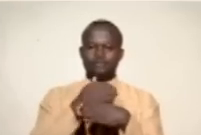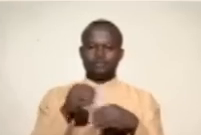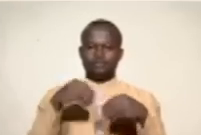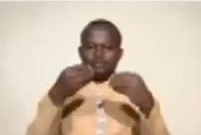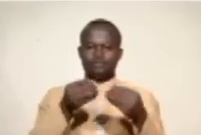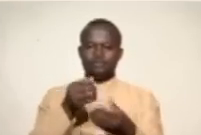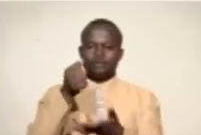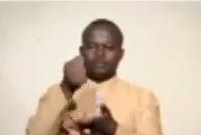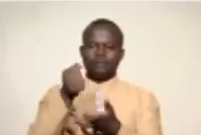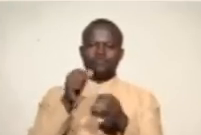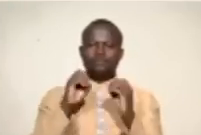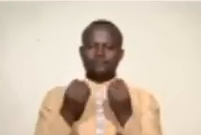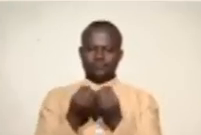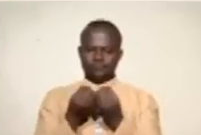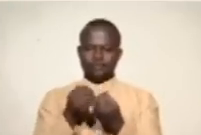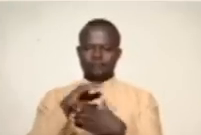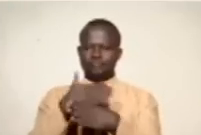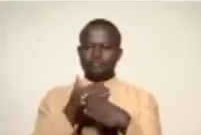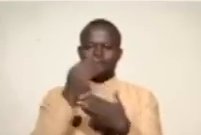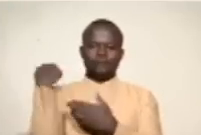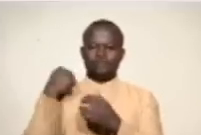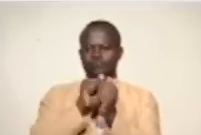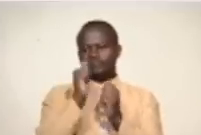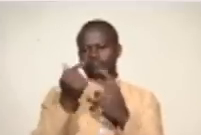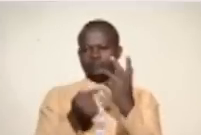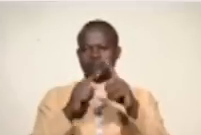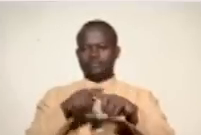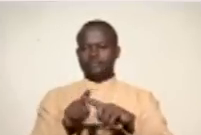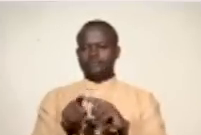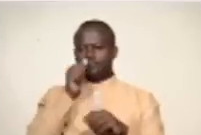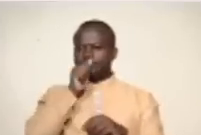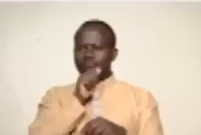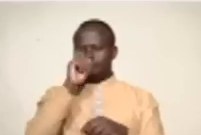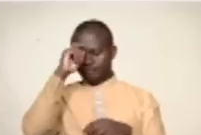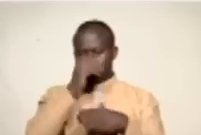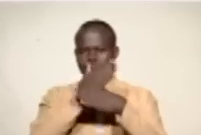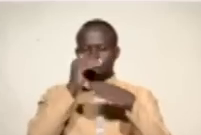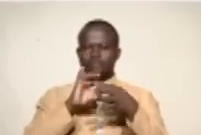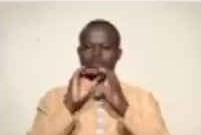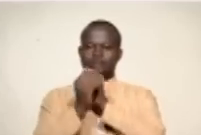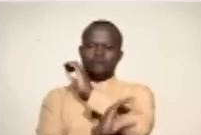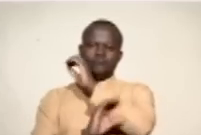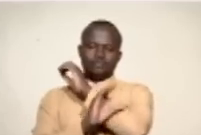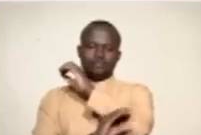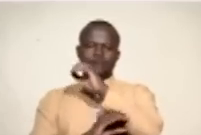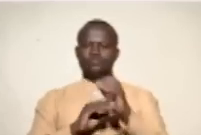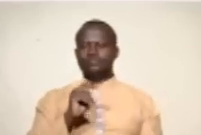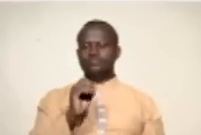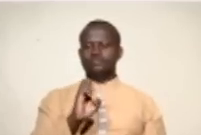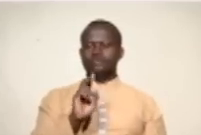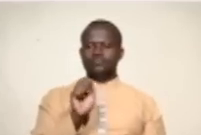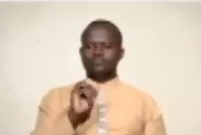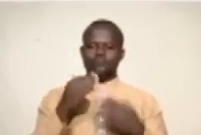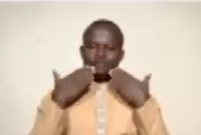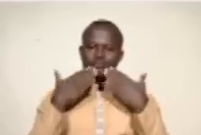y'uyu muryango gusaranganya inshingano n'ibindi bitandukanye Umunyamabanga wa Leta muri Minisiteri y'Ububanyi n'Amahanga Professor Nshuti Manase ashima